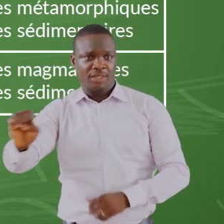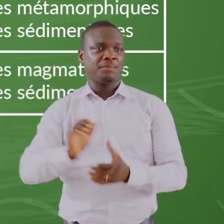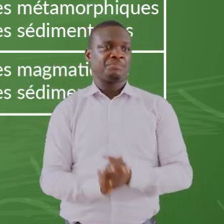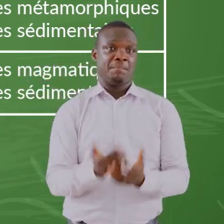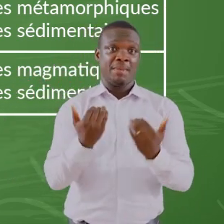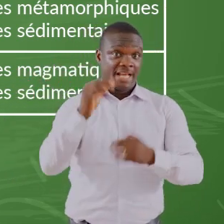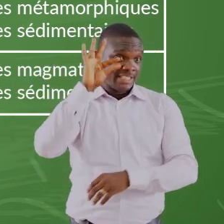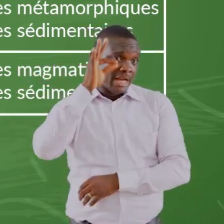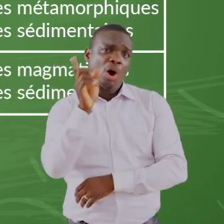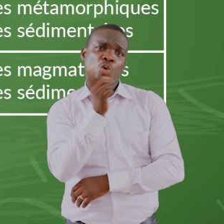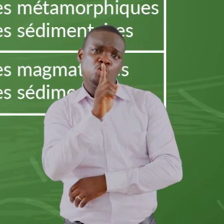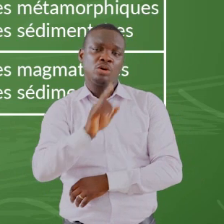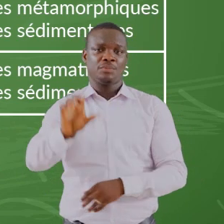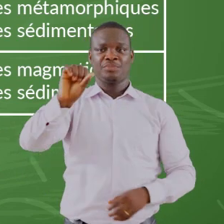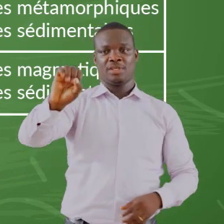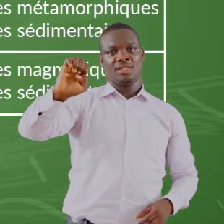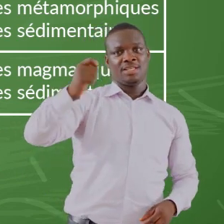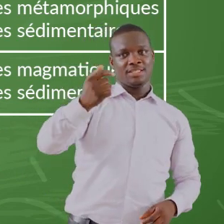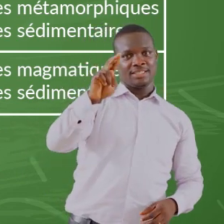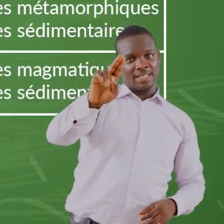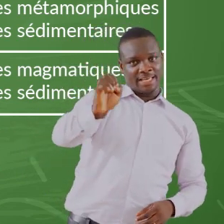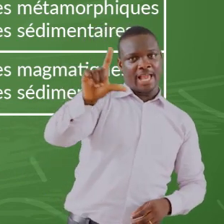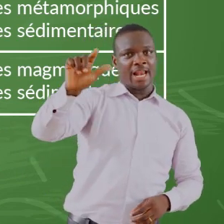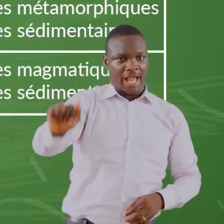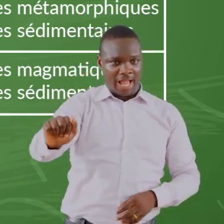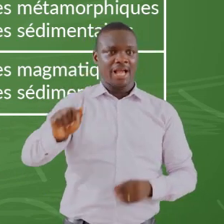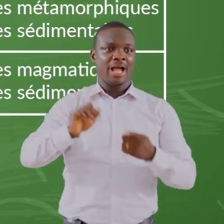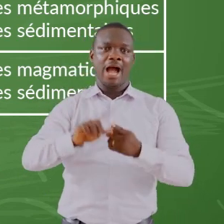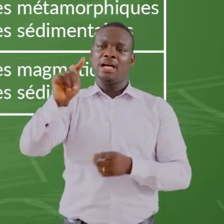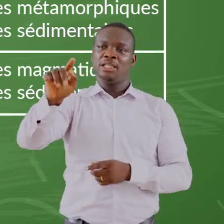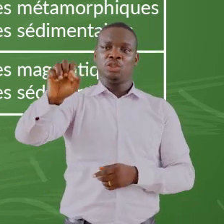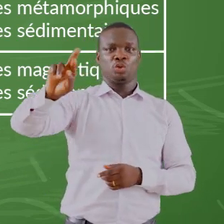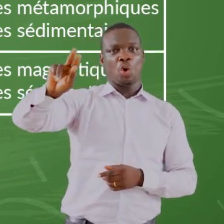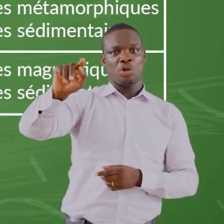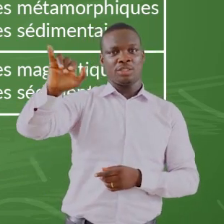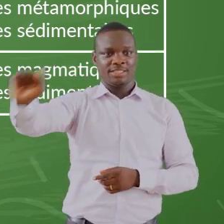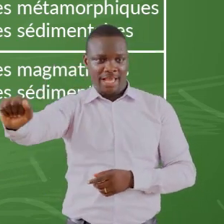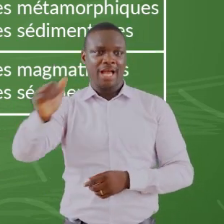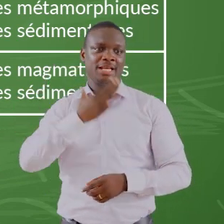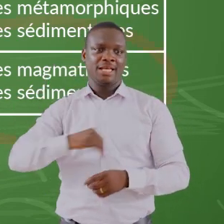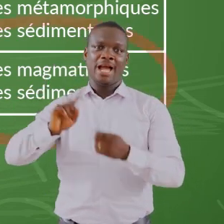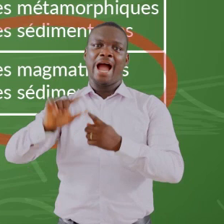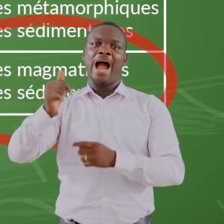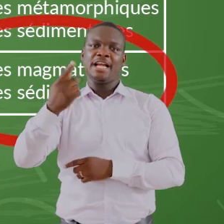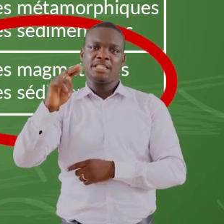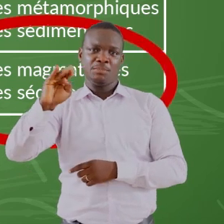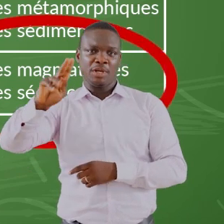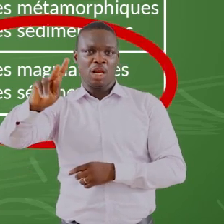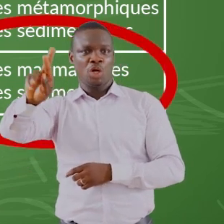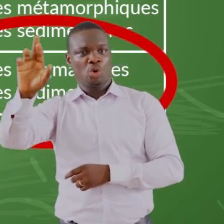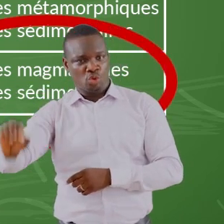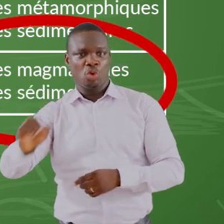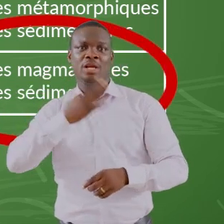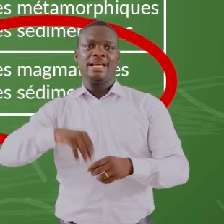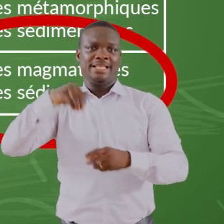à Séguéla, à Tortilla, à Agniblé-Cro, dans les types de roches qui sont les roches magmatiques et